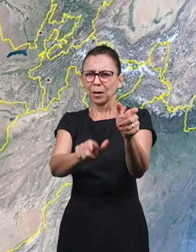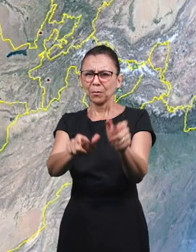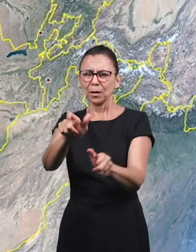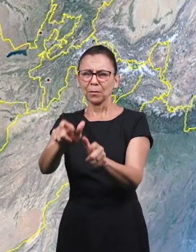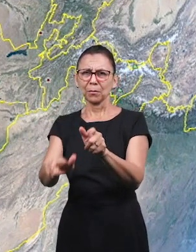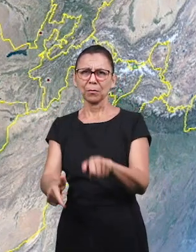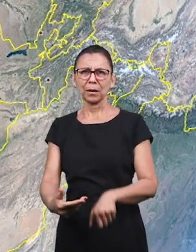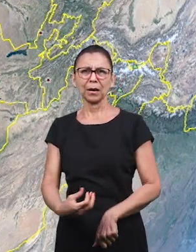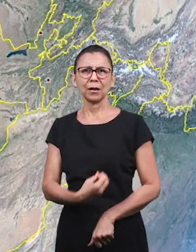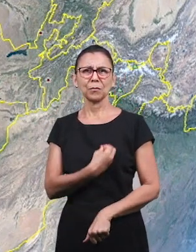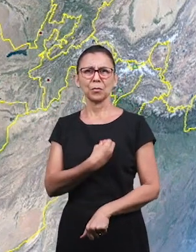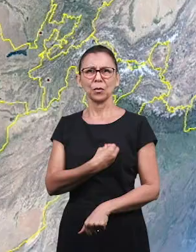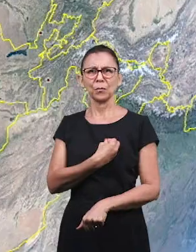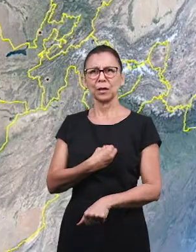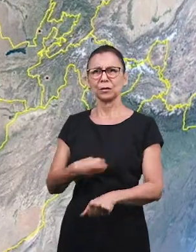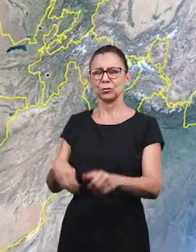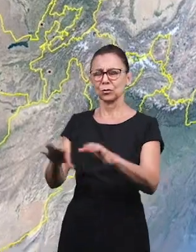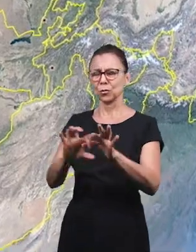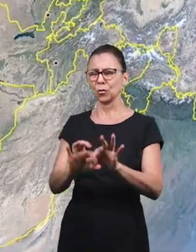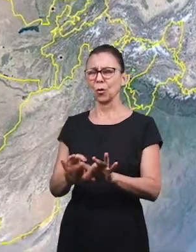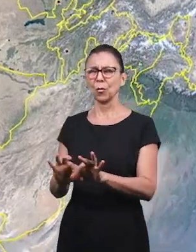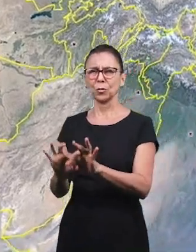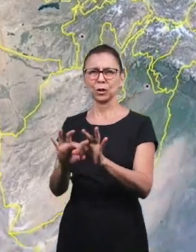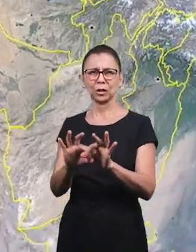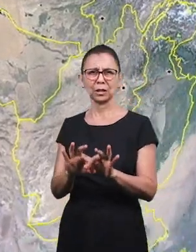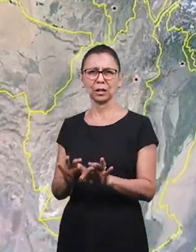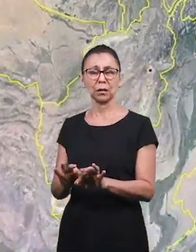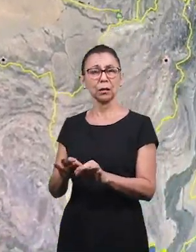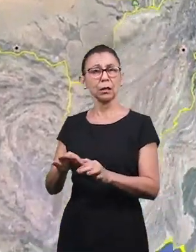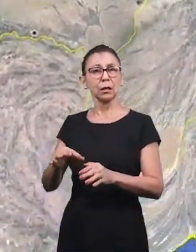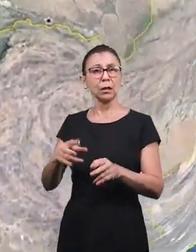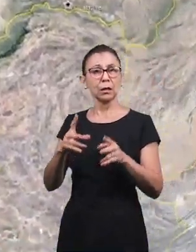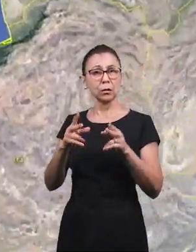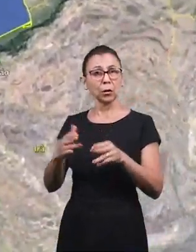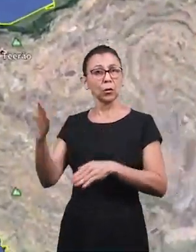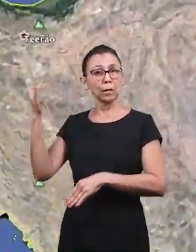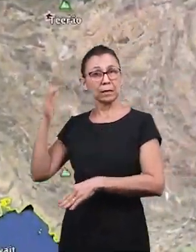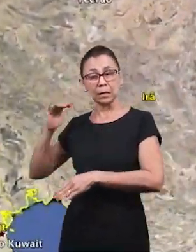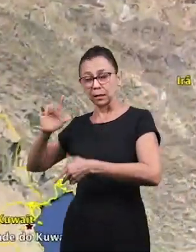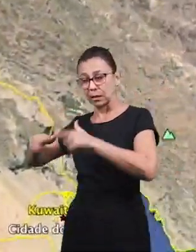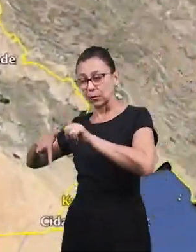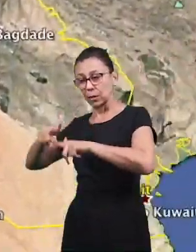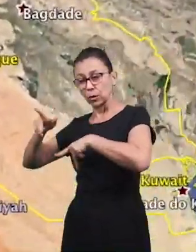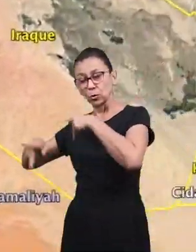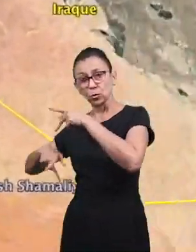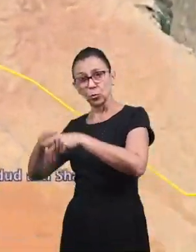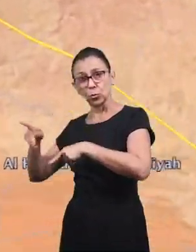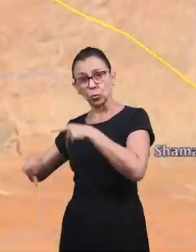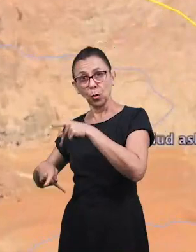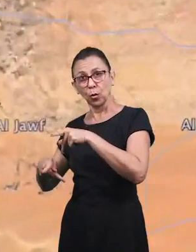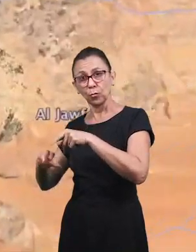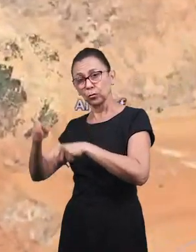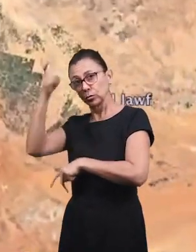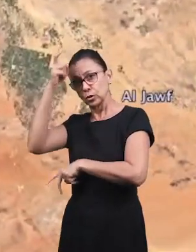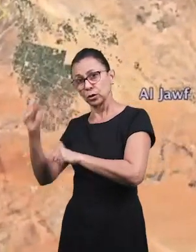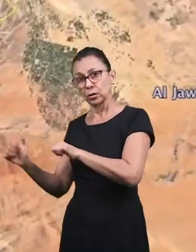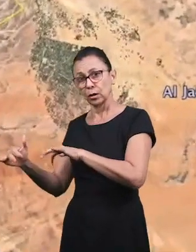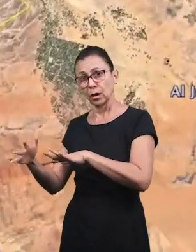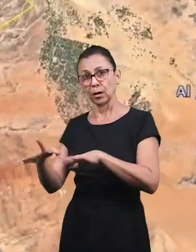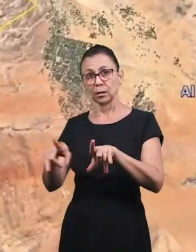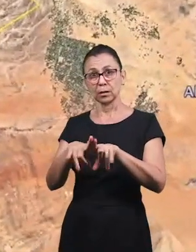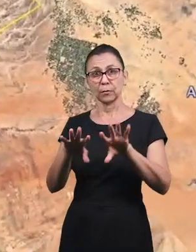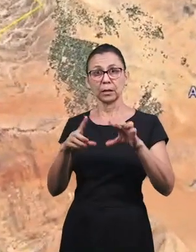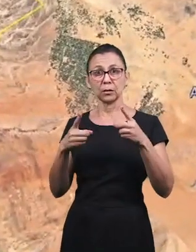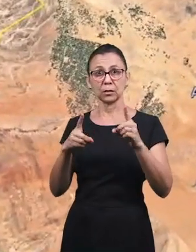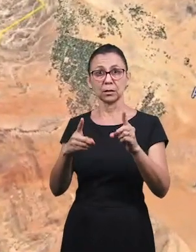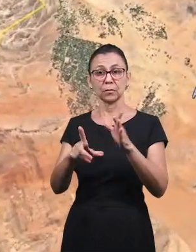vivent un moment d'unité et de communion, comme l'ont vécu les Hébreux à leur sortie d'Égypte et les disciples avec le Seigneur